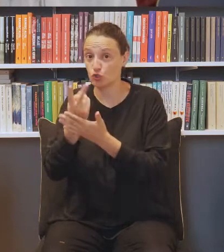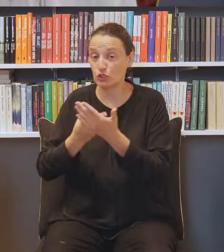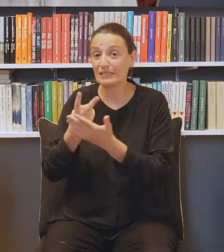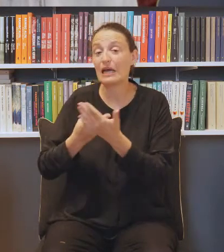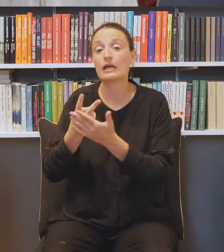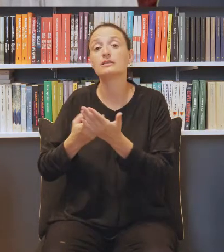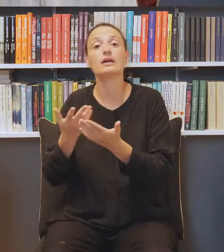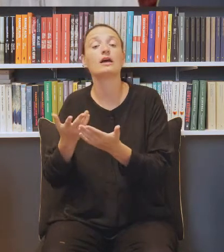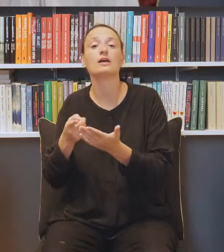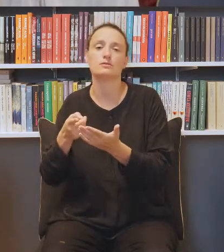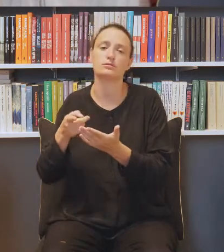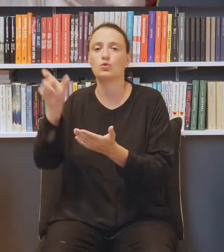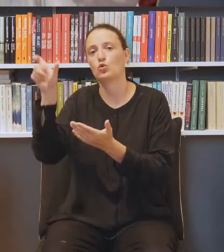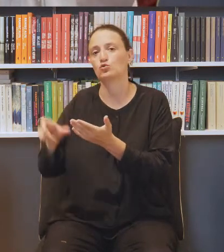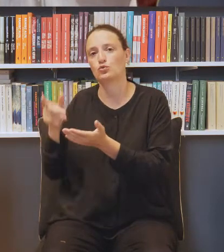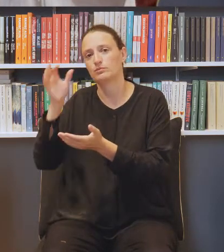autorki, pisarki,